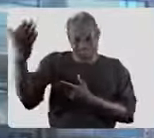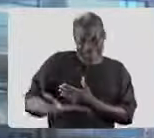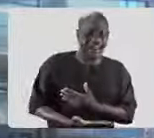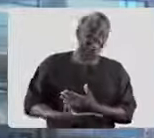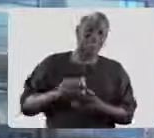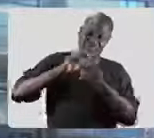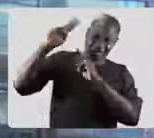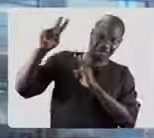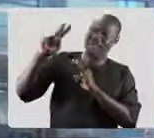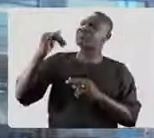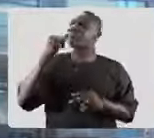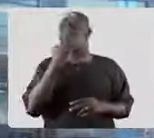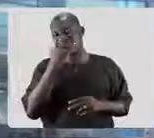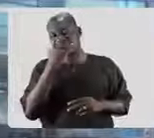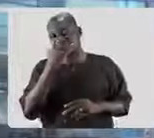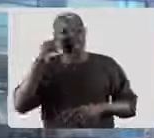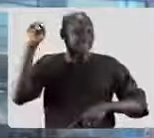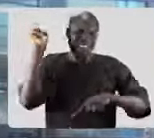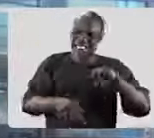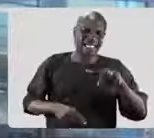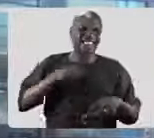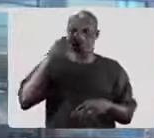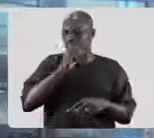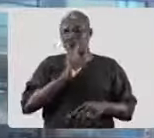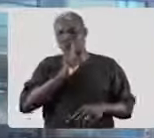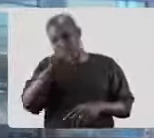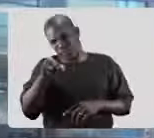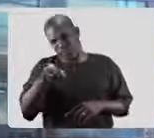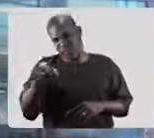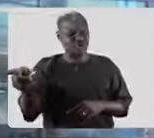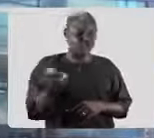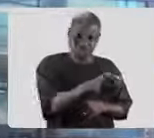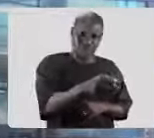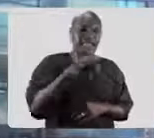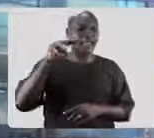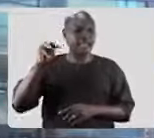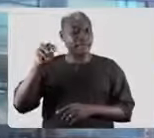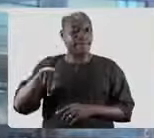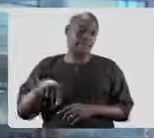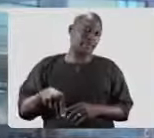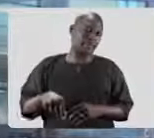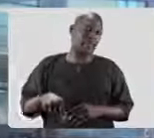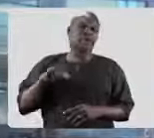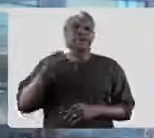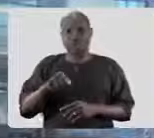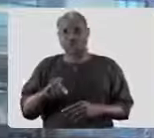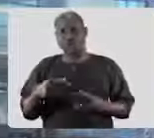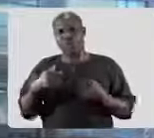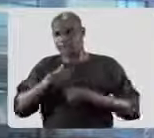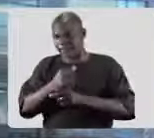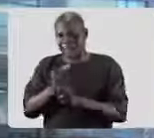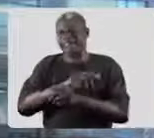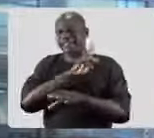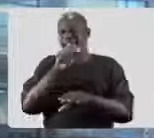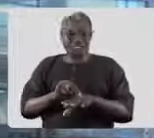kra tie ntumi nkasam no kra enkyere mo NDC for ni MPP for ara mo afa oman no e